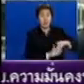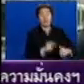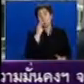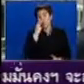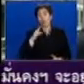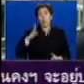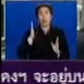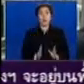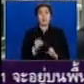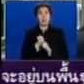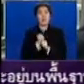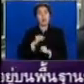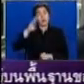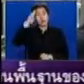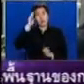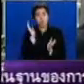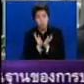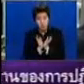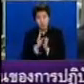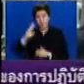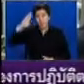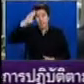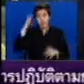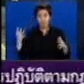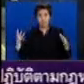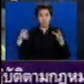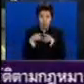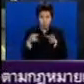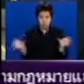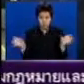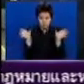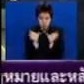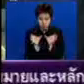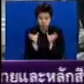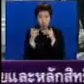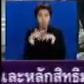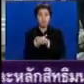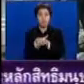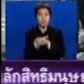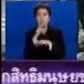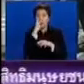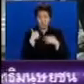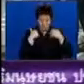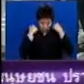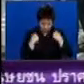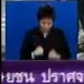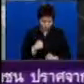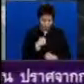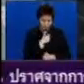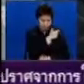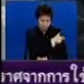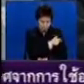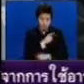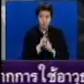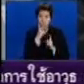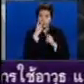รอบพื้นที่เป็นการสนที่กำลังตำรวจและทหารจากหน่วยต่างๆดูได้จากเครื่องแบบและสัญลักษณ์ที่บ่งบอกต้นสังกัดอ